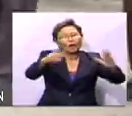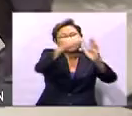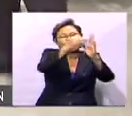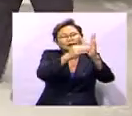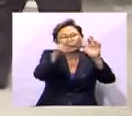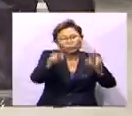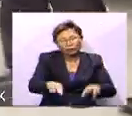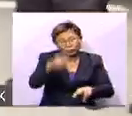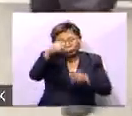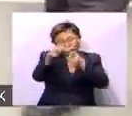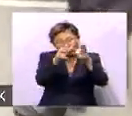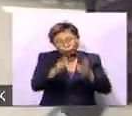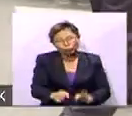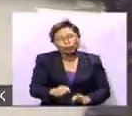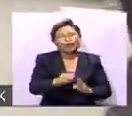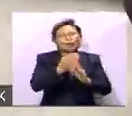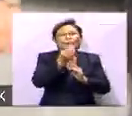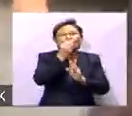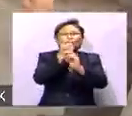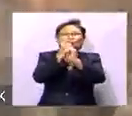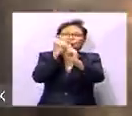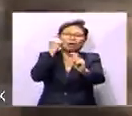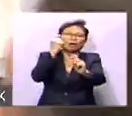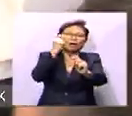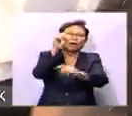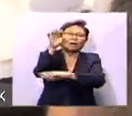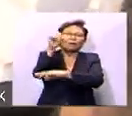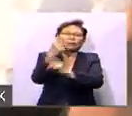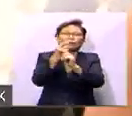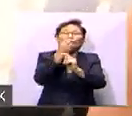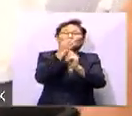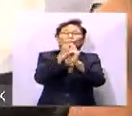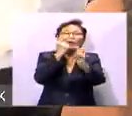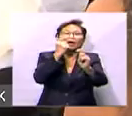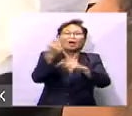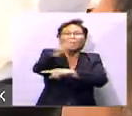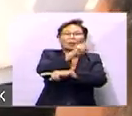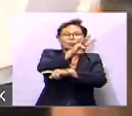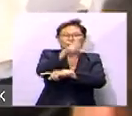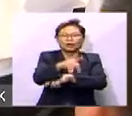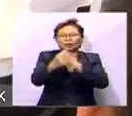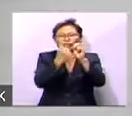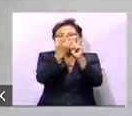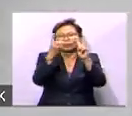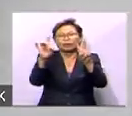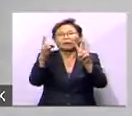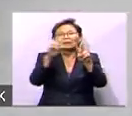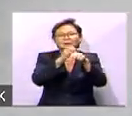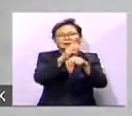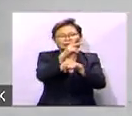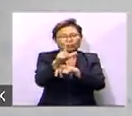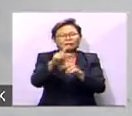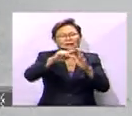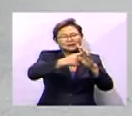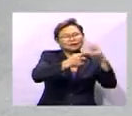rakyat untuk usahawan food truck di Carnival Food Truck Hari Wilayah Persekutuan 2018 di Ibu Negara. Carnival yang